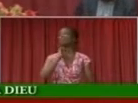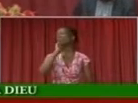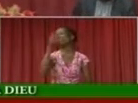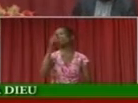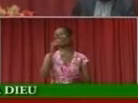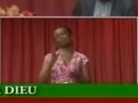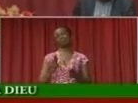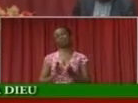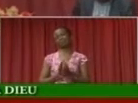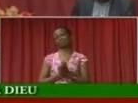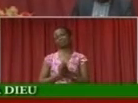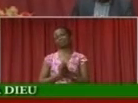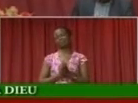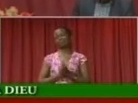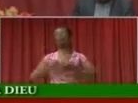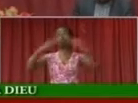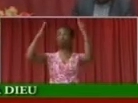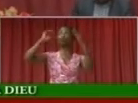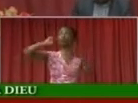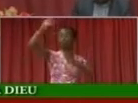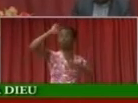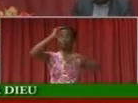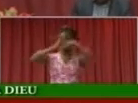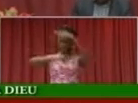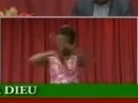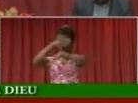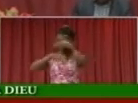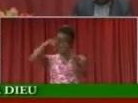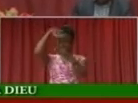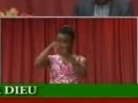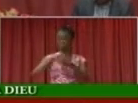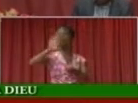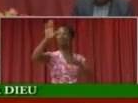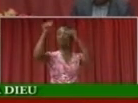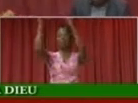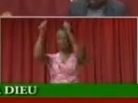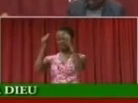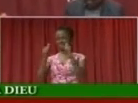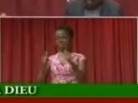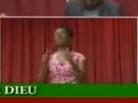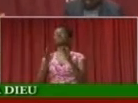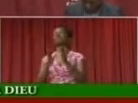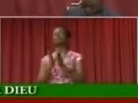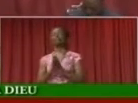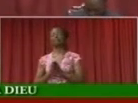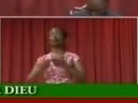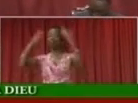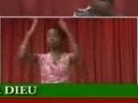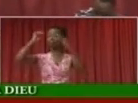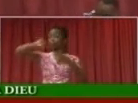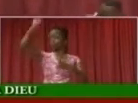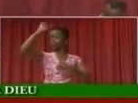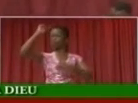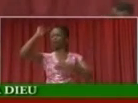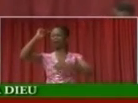choses. Dieu lui-même agira dans ta vie. Et Dieu lui-même te